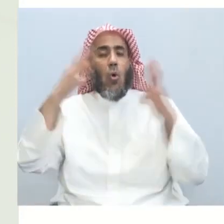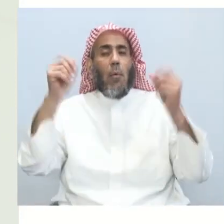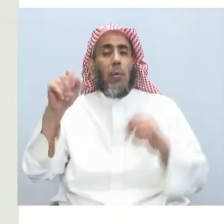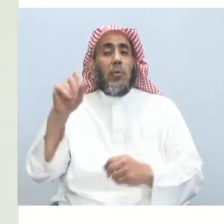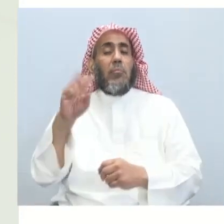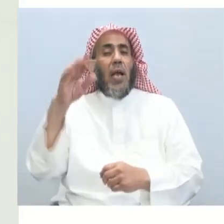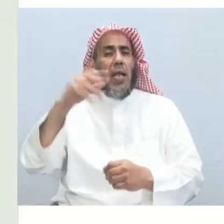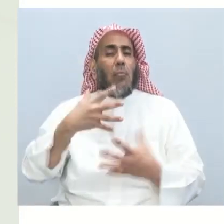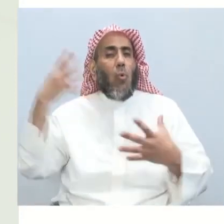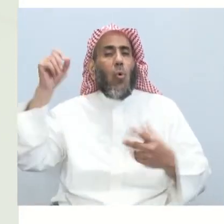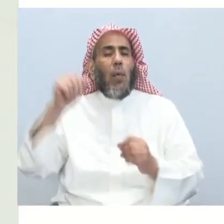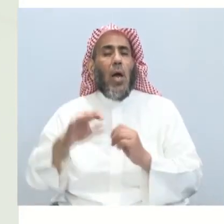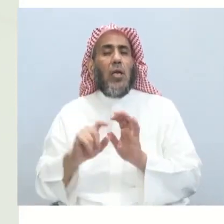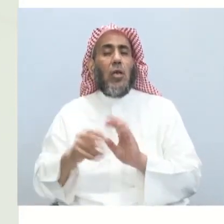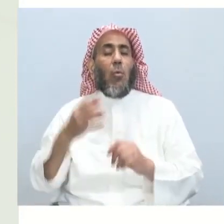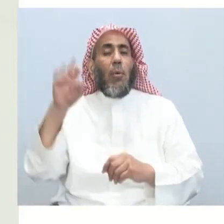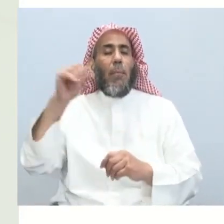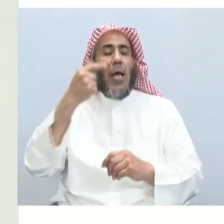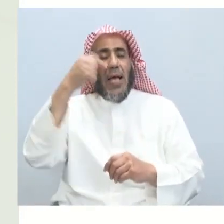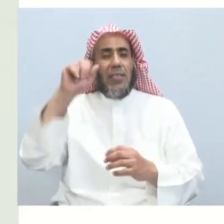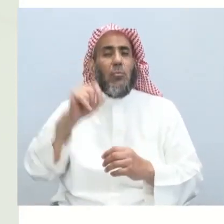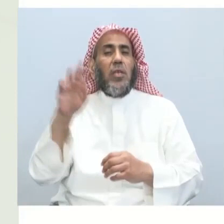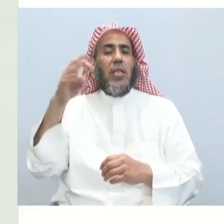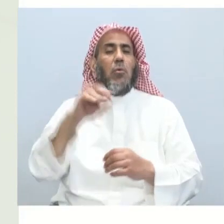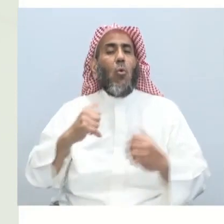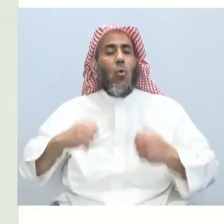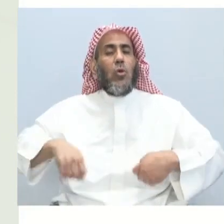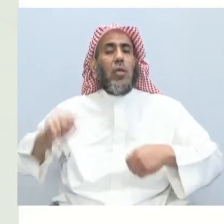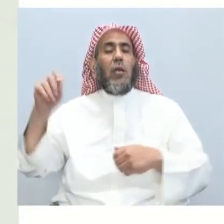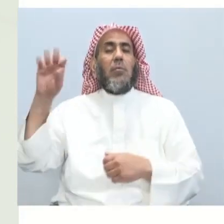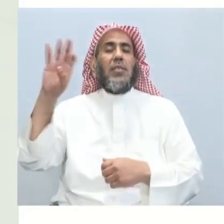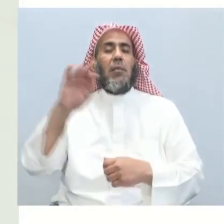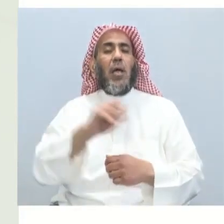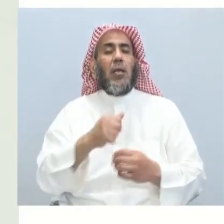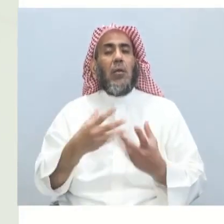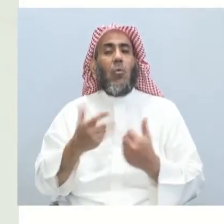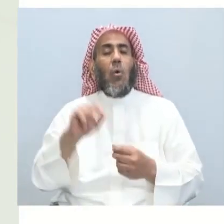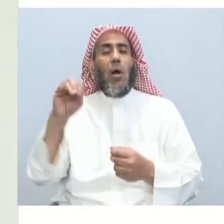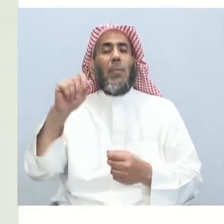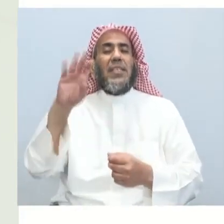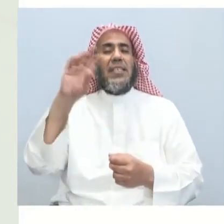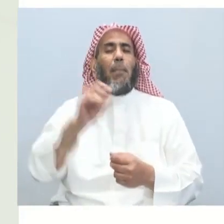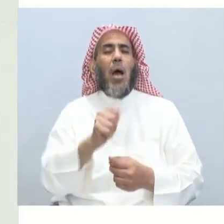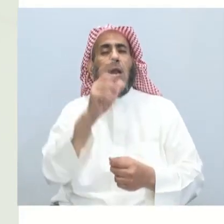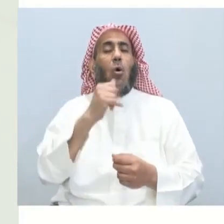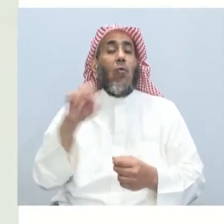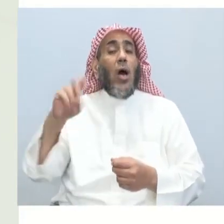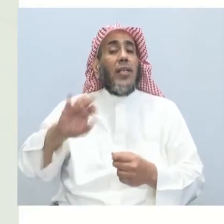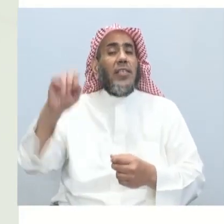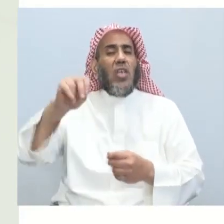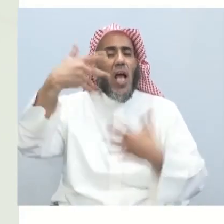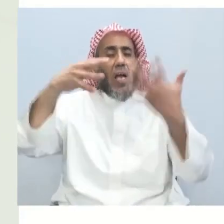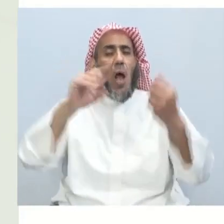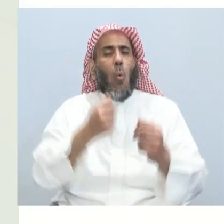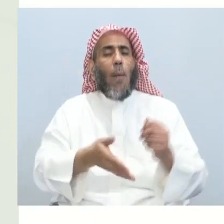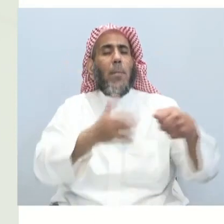بن ابراهيم ال الشيخ وابن باز وابن عثيمين ومن الوزراء والاعيان عبد الله سليمان ومحمد الصبان ويعد فؤاد شاكر ابرز